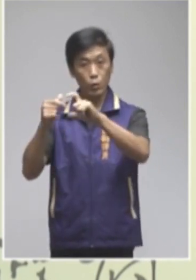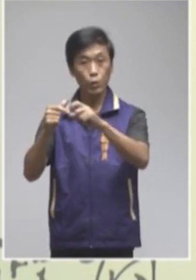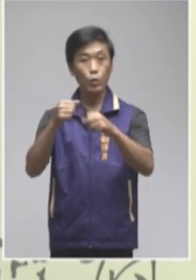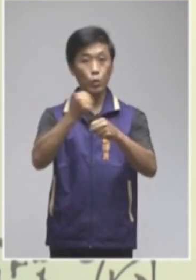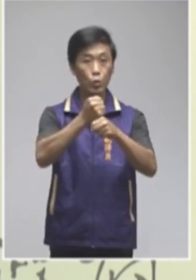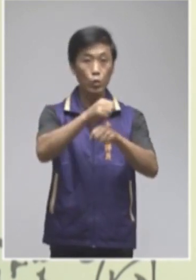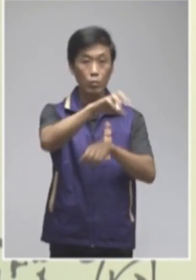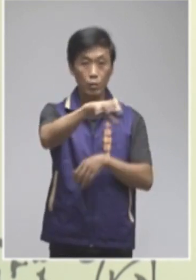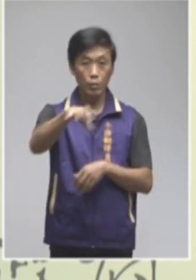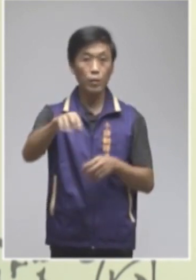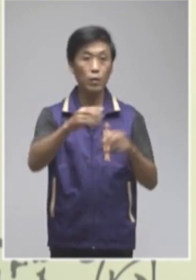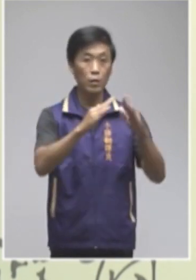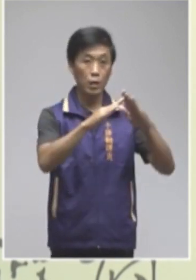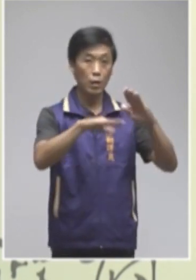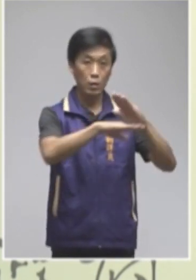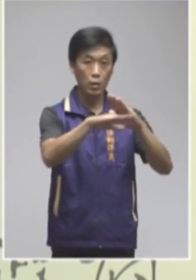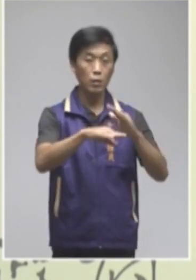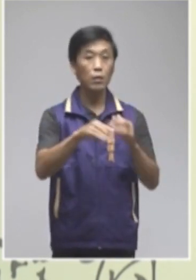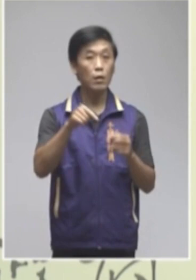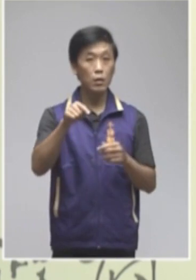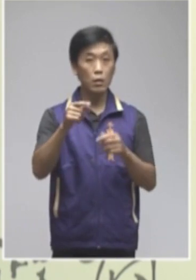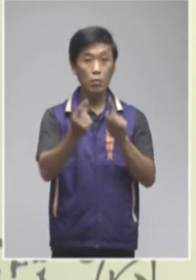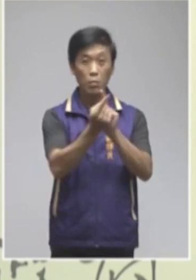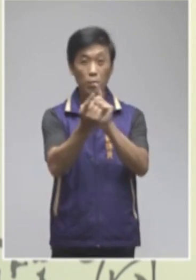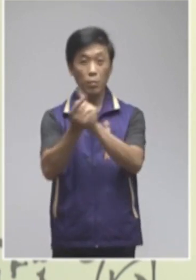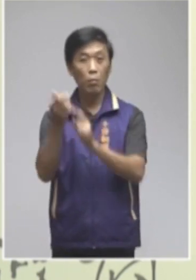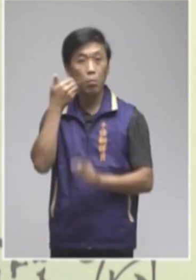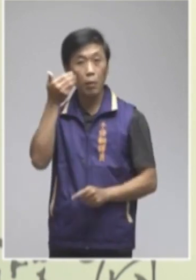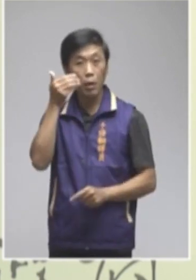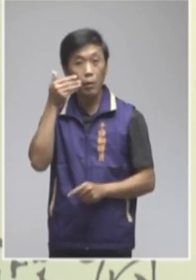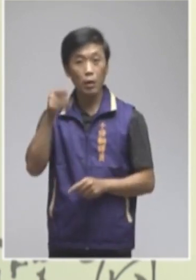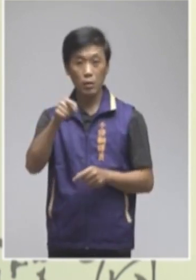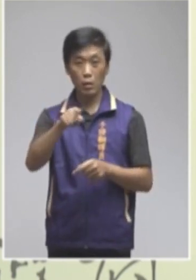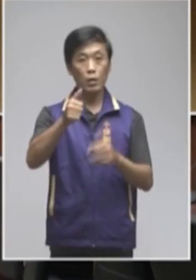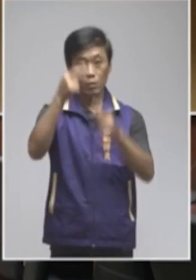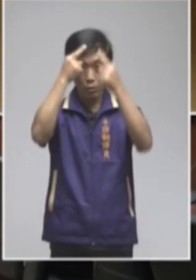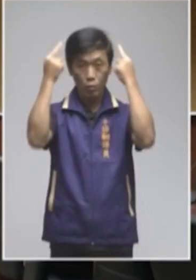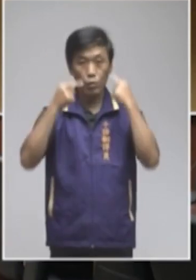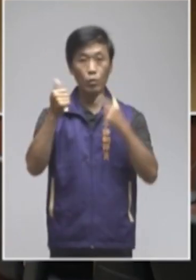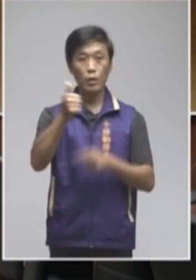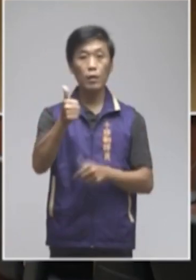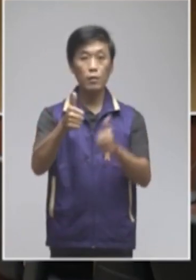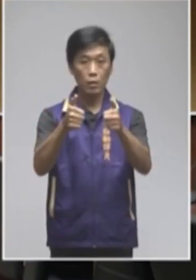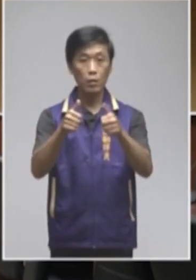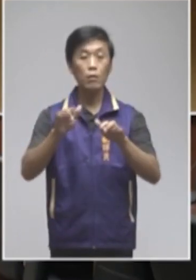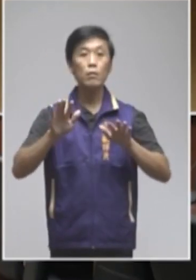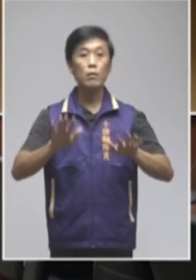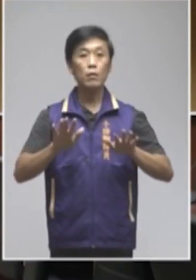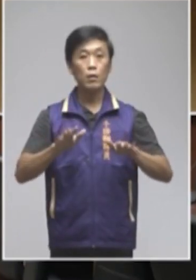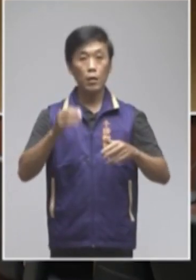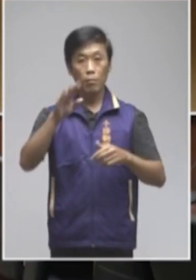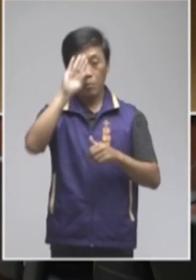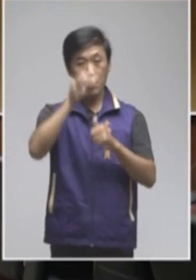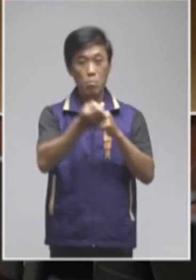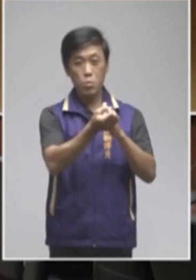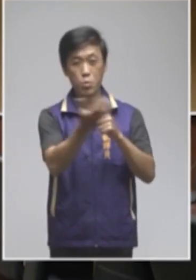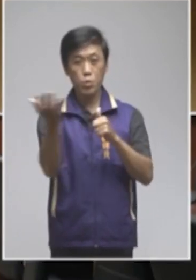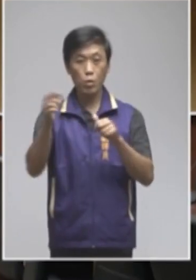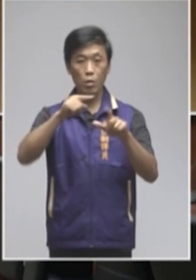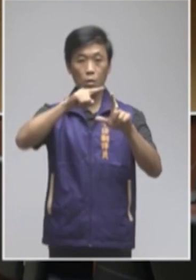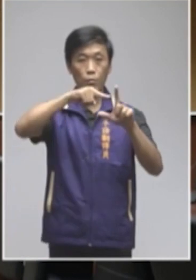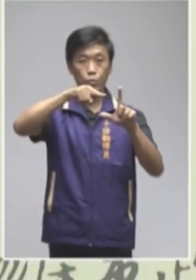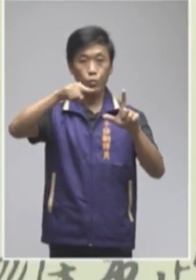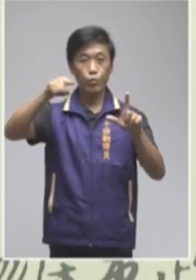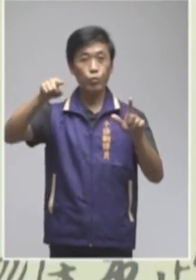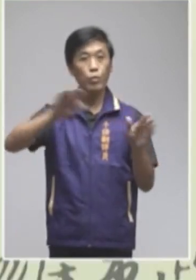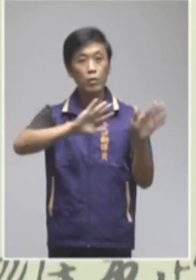场、包含家庭，那个不特定接触风险的部分，要特别的留意。 今天的流行的曲线图，